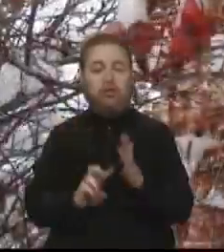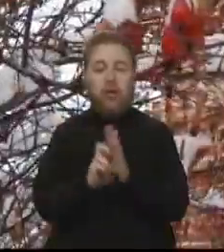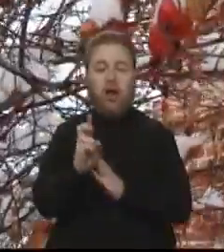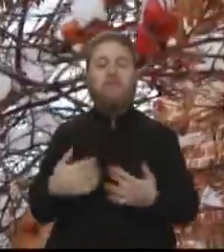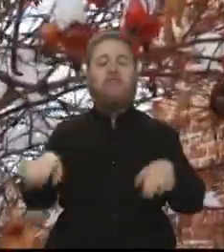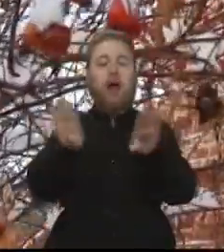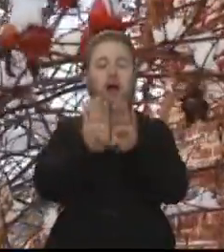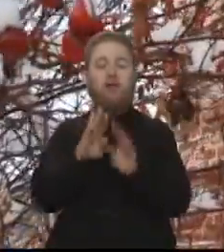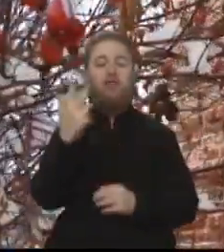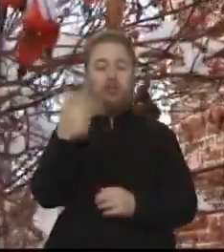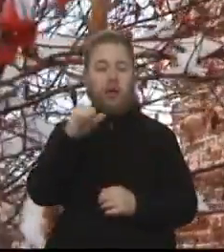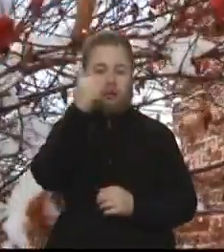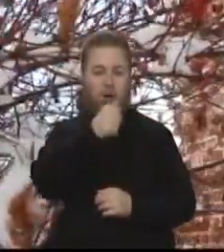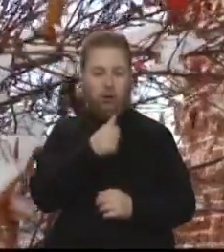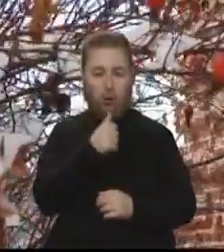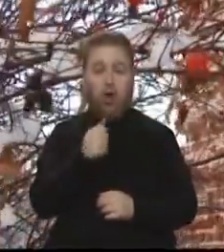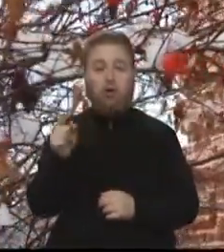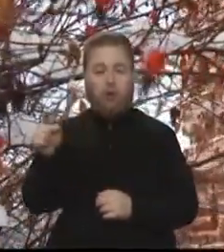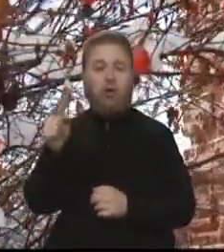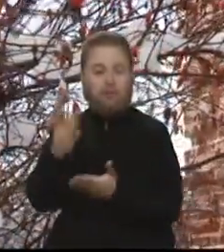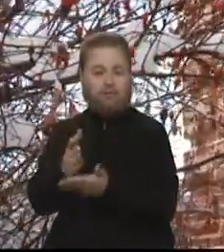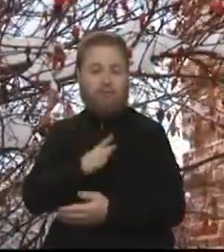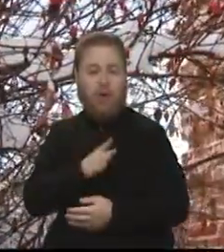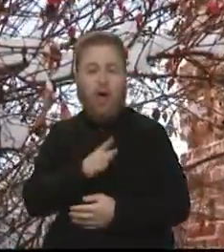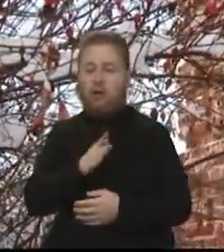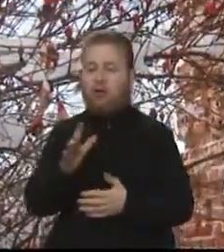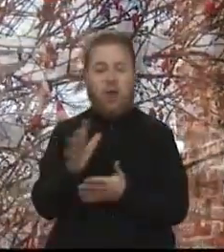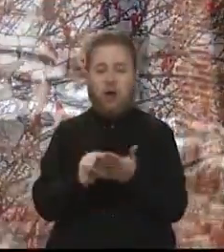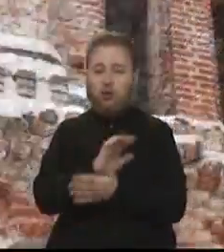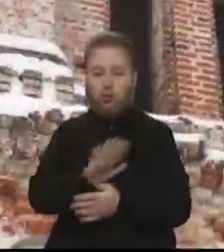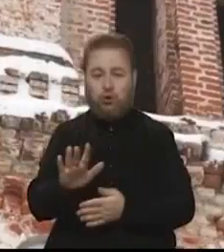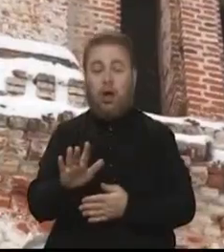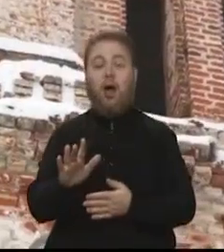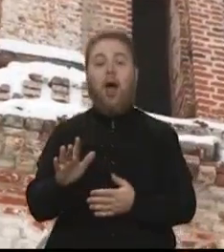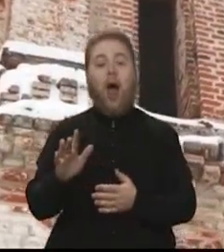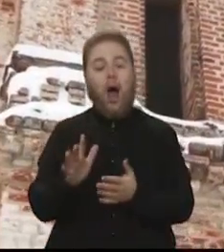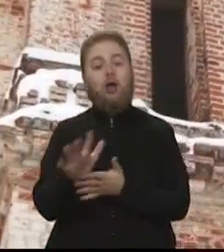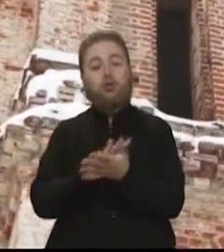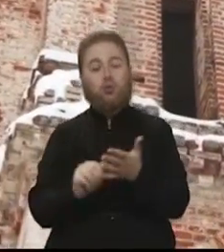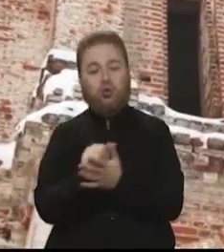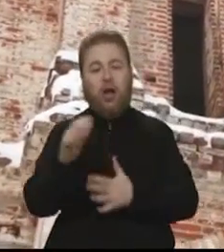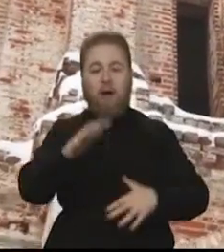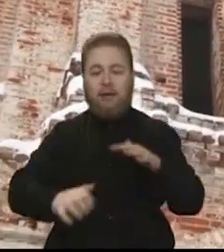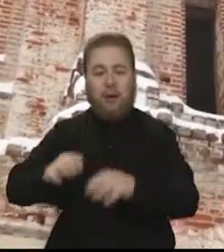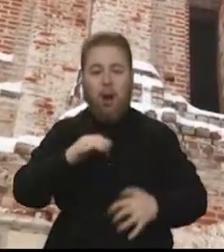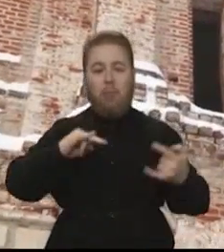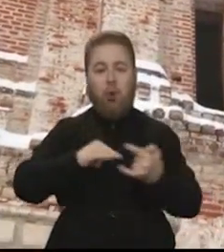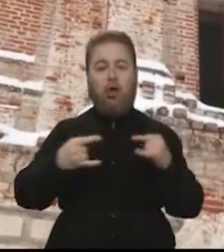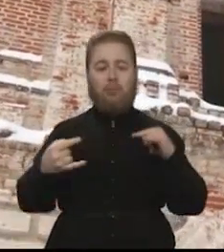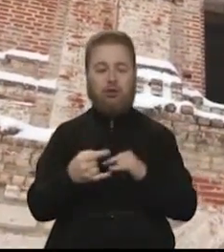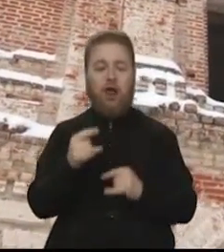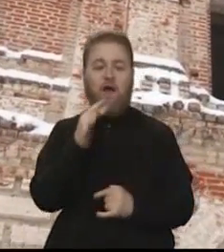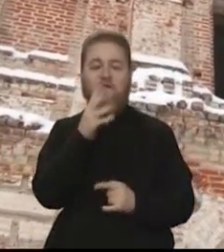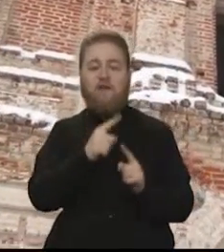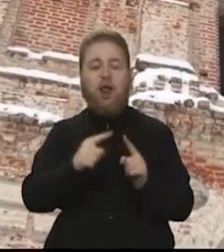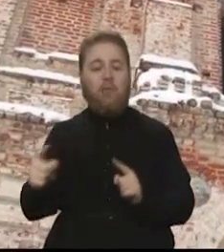30-м году, но она как бы еще стояла, была не разрушена. Церковь разрушили, разобрали по кирпичикам во время